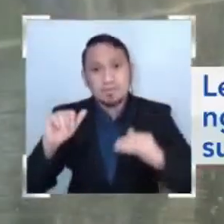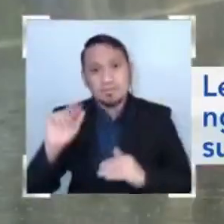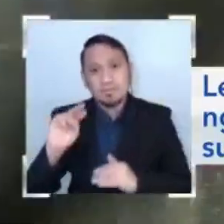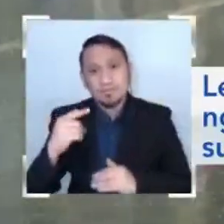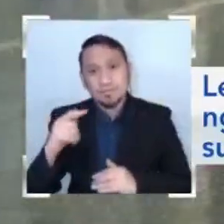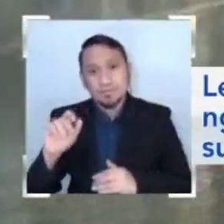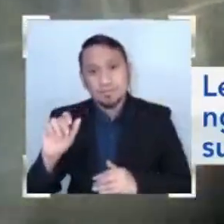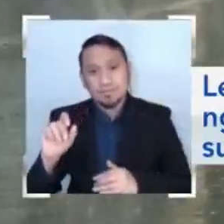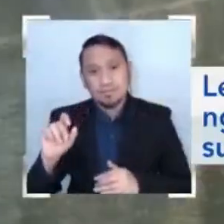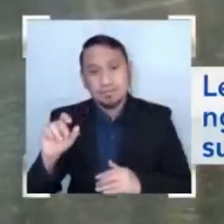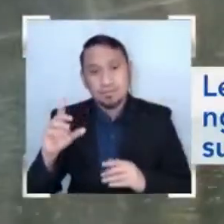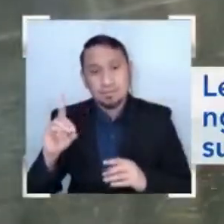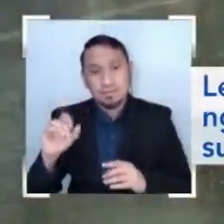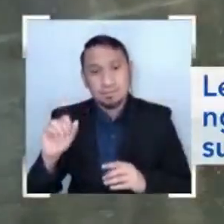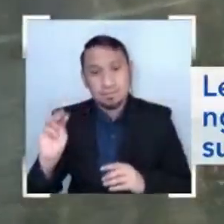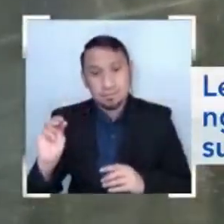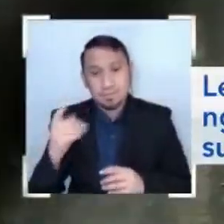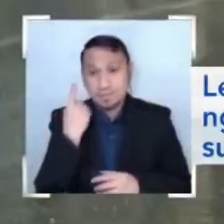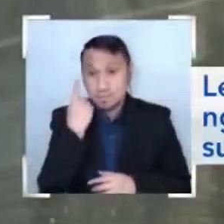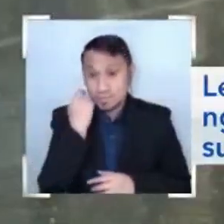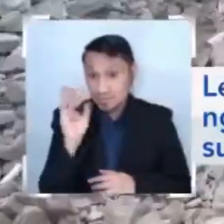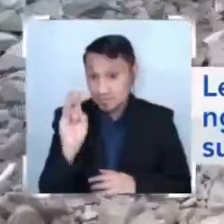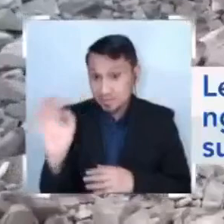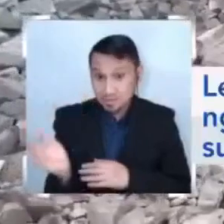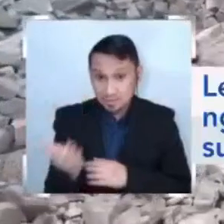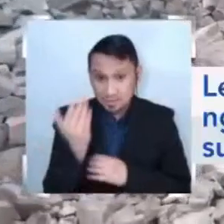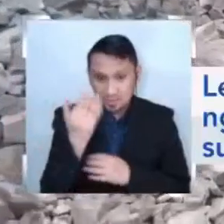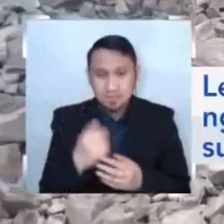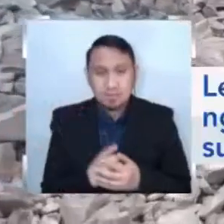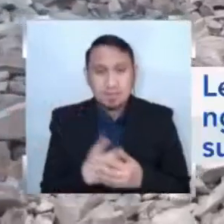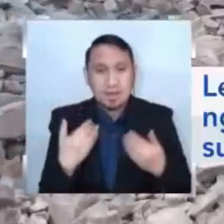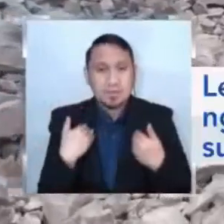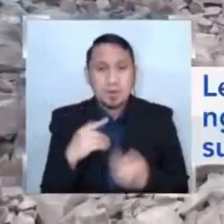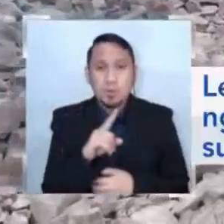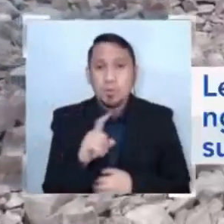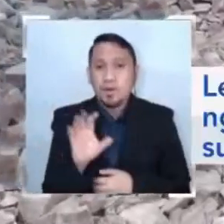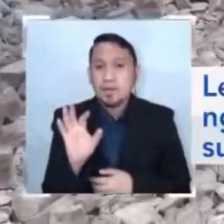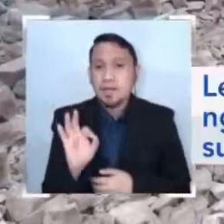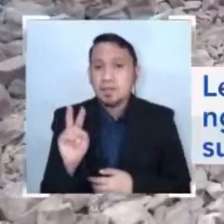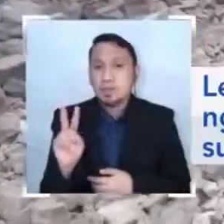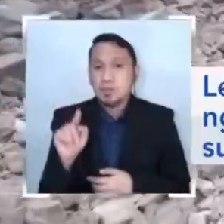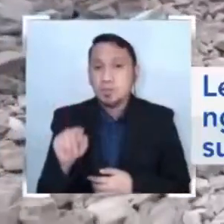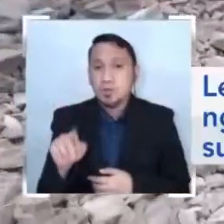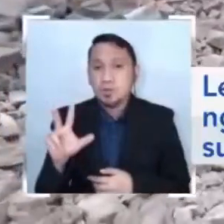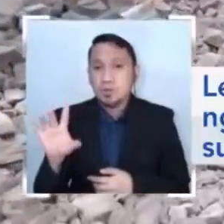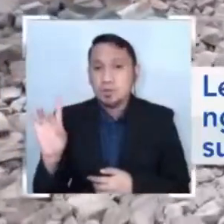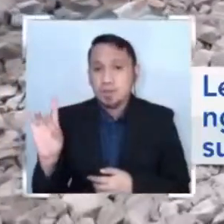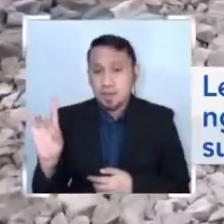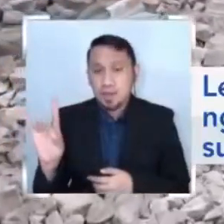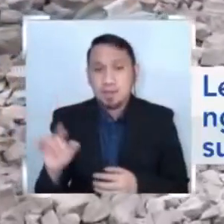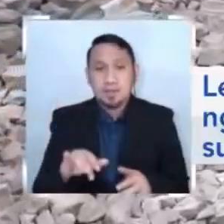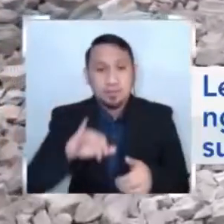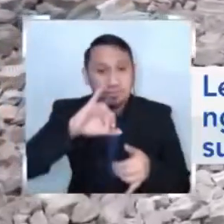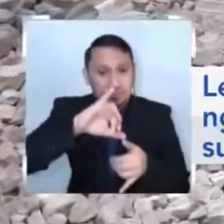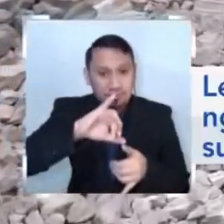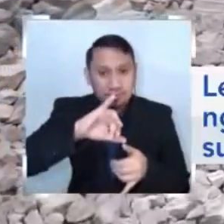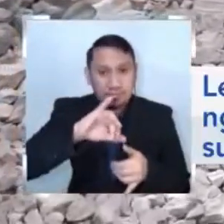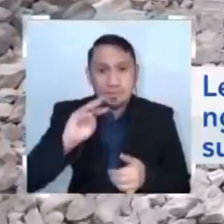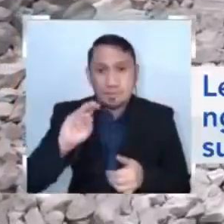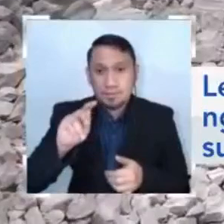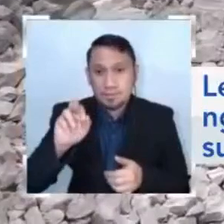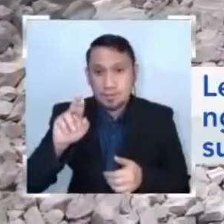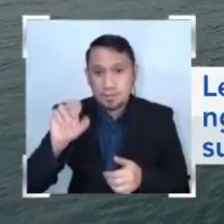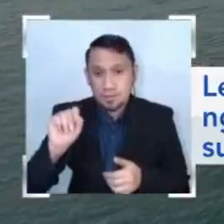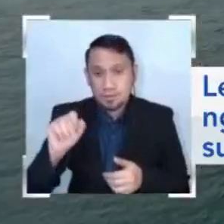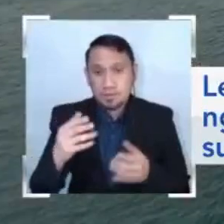datos ng PAGASA, kanina alas 6 ng umaga, nasa 192.38 meters ang level nito. At bagamat mas mababa pa rin